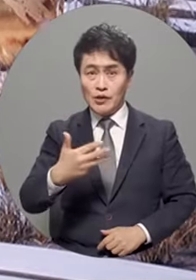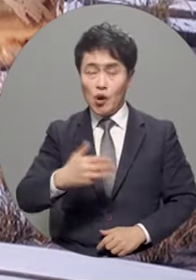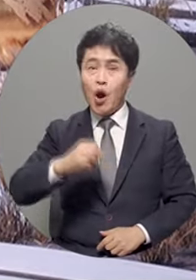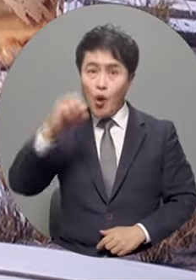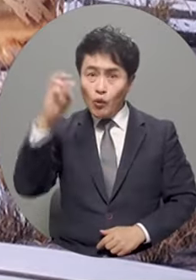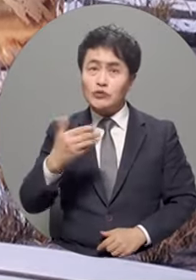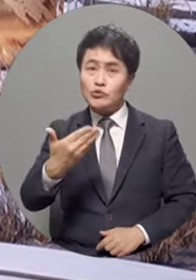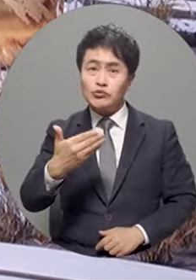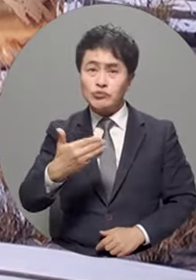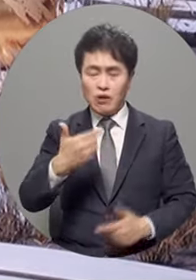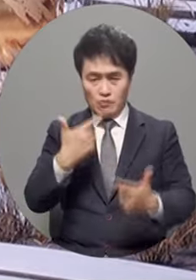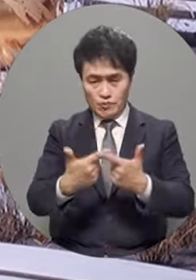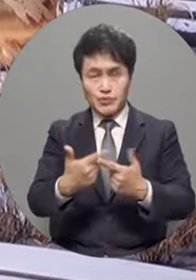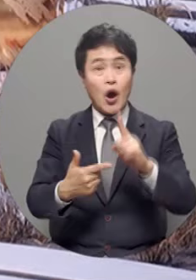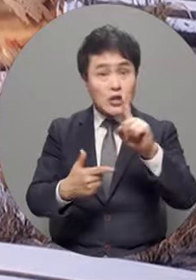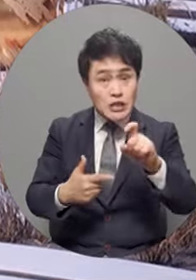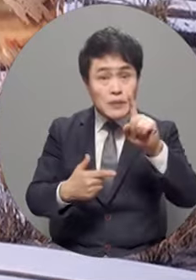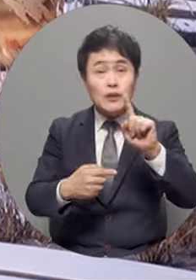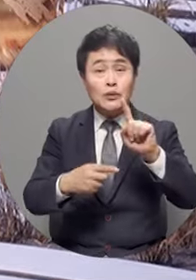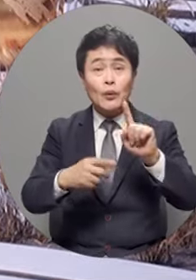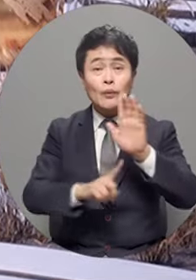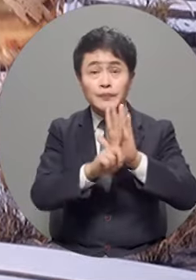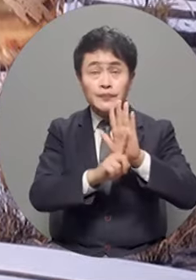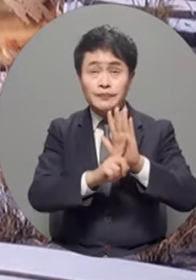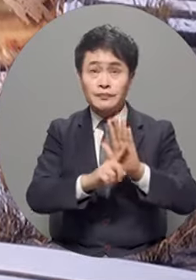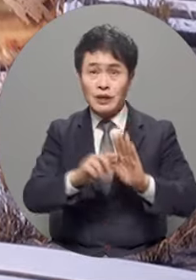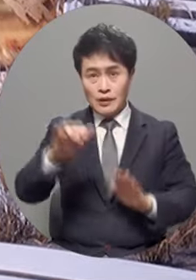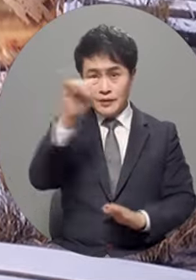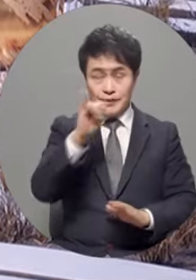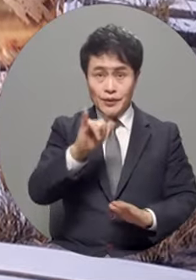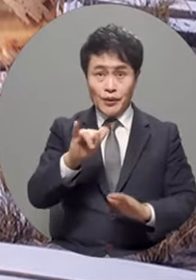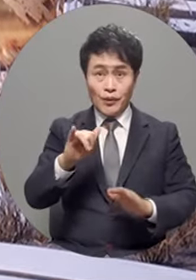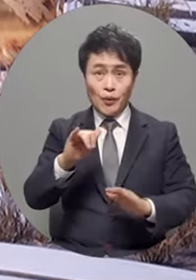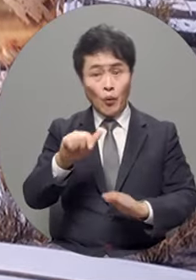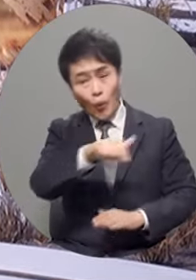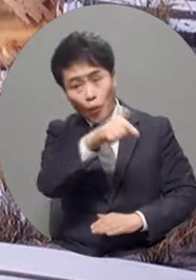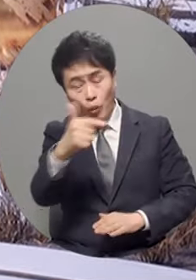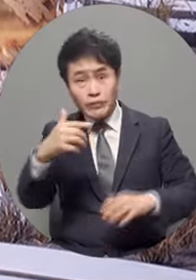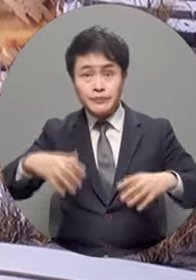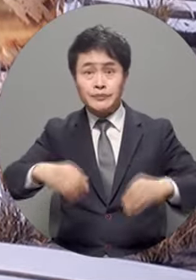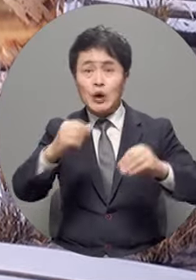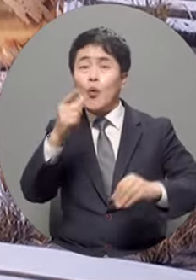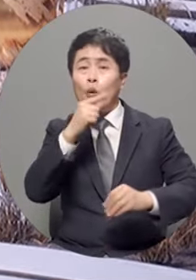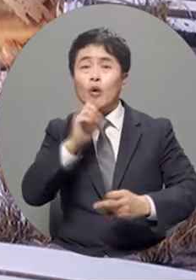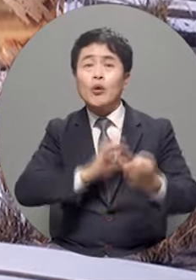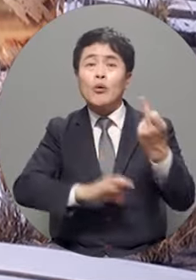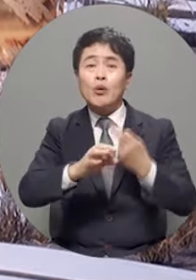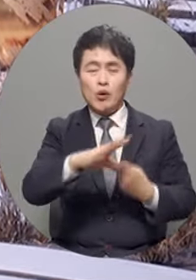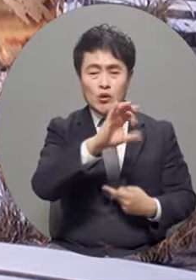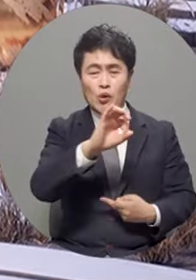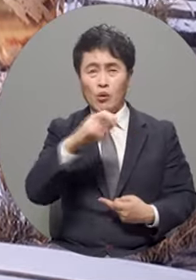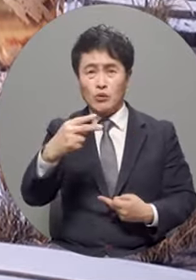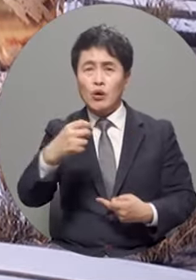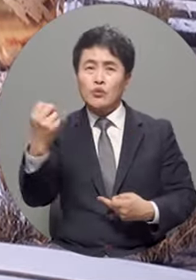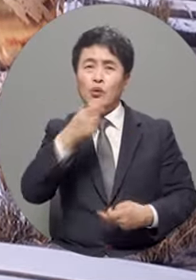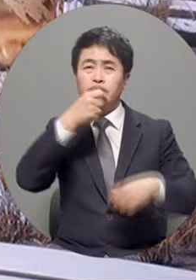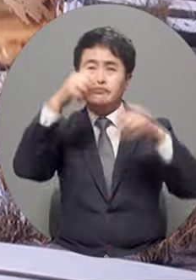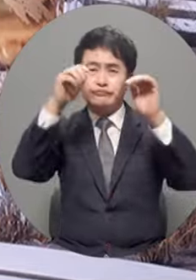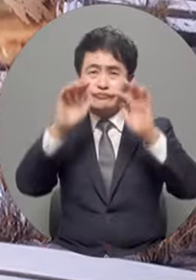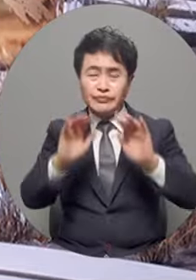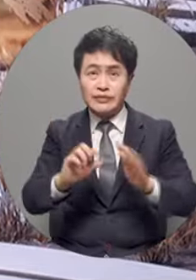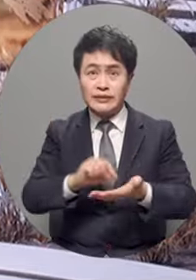9도, 부산 11도가 예상됩니다. 전국 하늘 내일 오후부터 개겠지만 월요일인 모레 영동 지방에는 또다시 비나 눈이